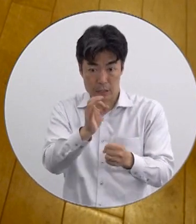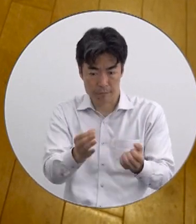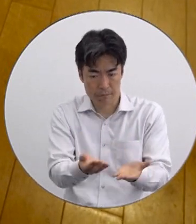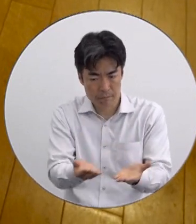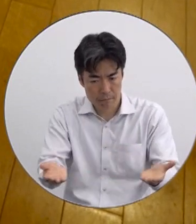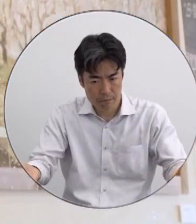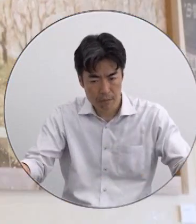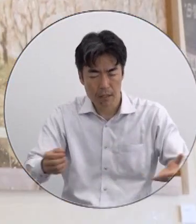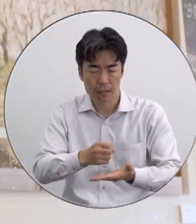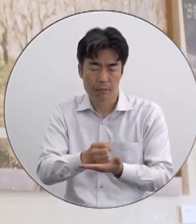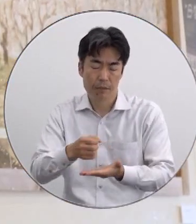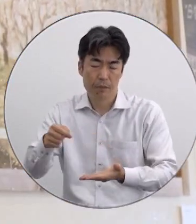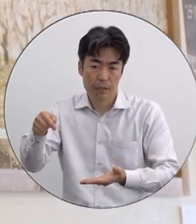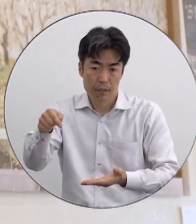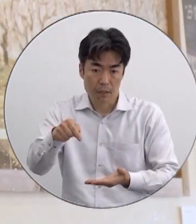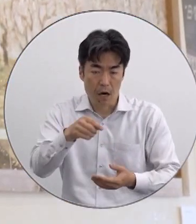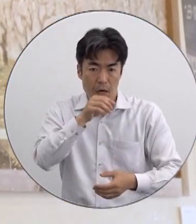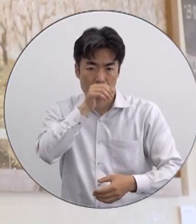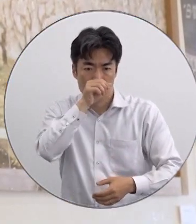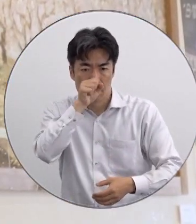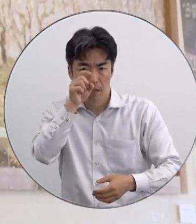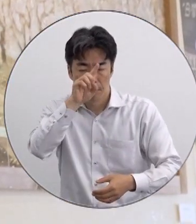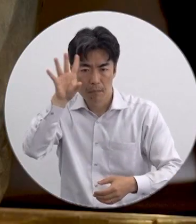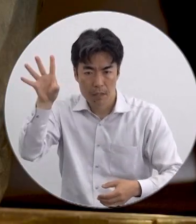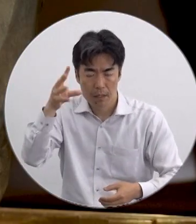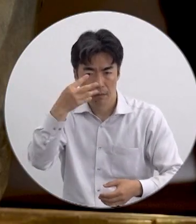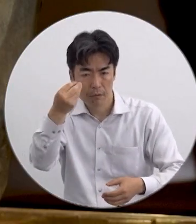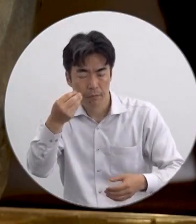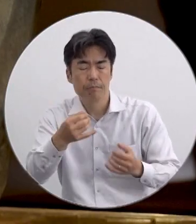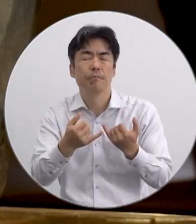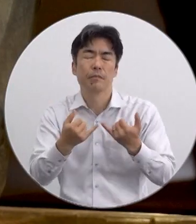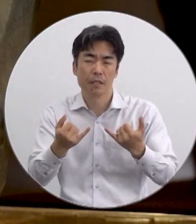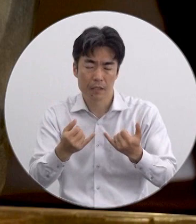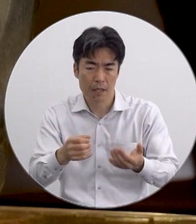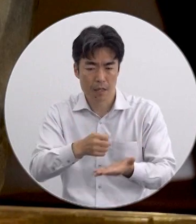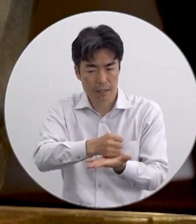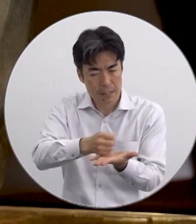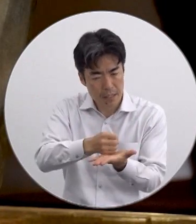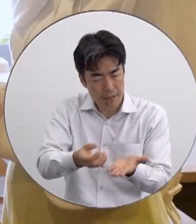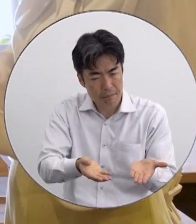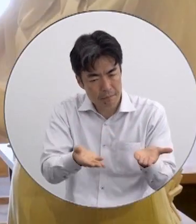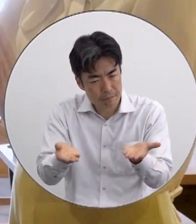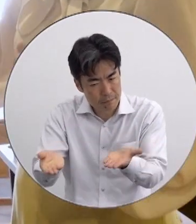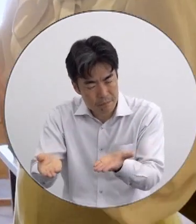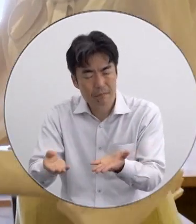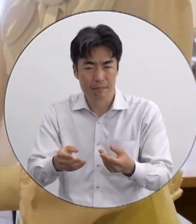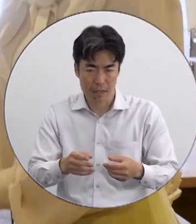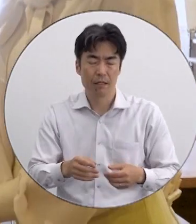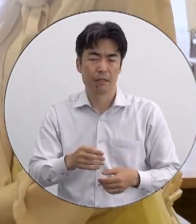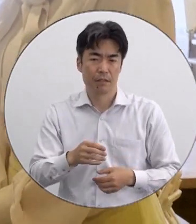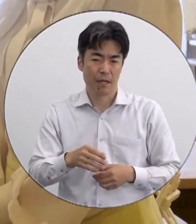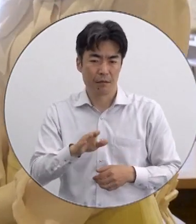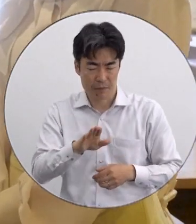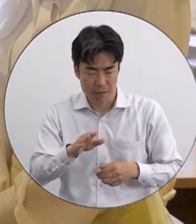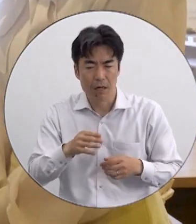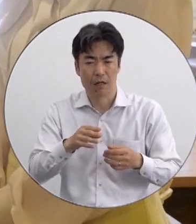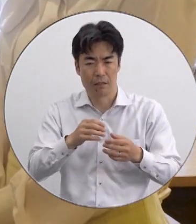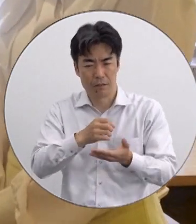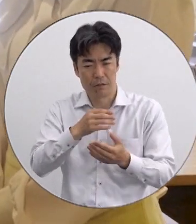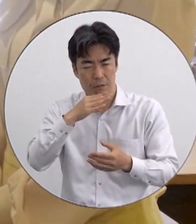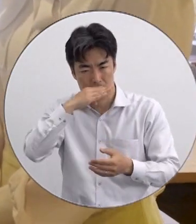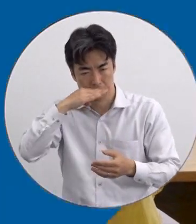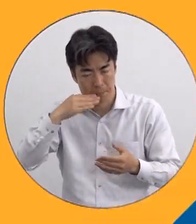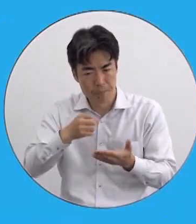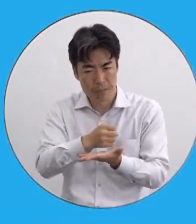すごくいい作品に出会えるような、そういう機会を与えられればと思っています。 すごい素敵ですね。ご縁がつながっていくような感じですね。 そうです